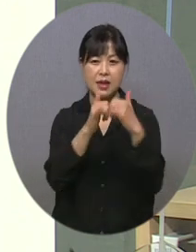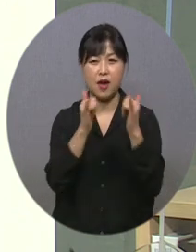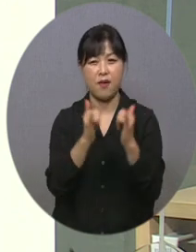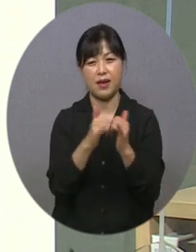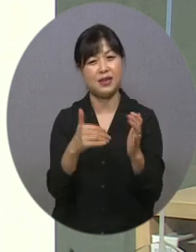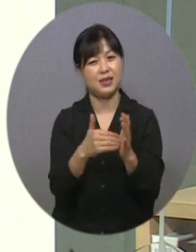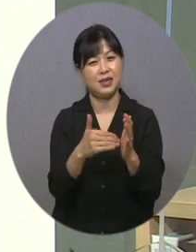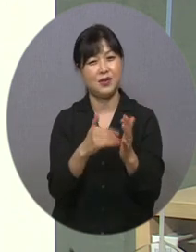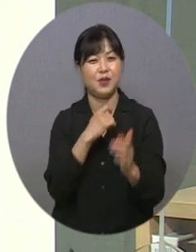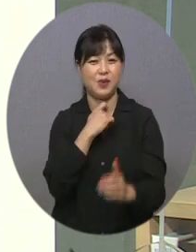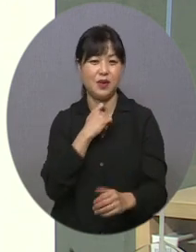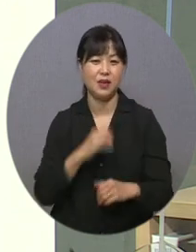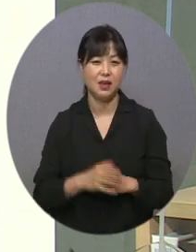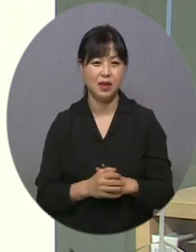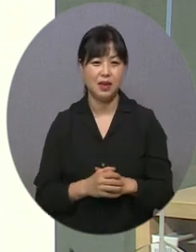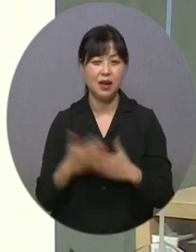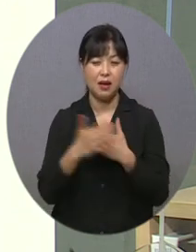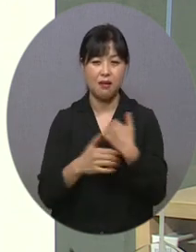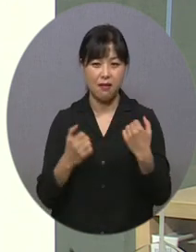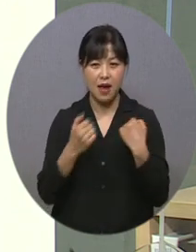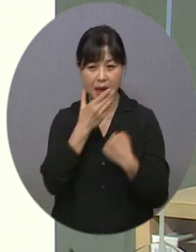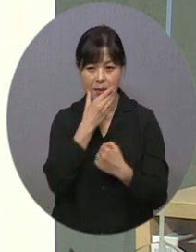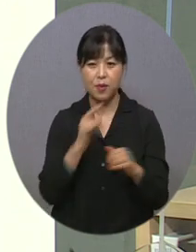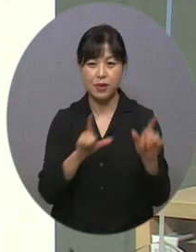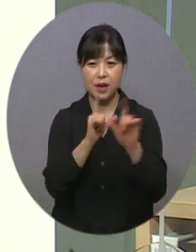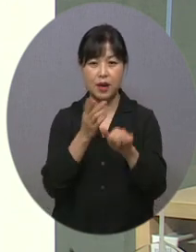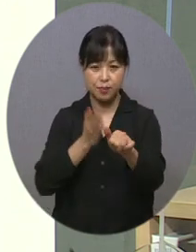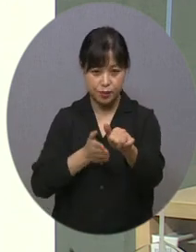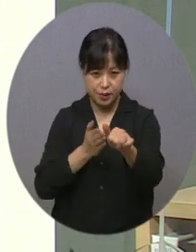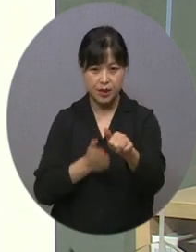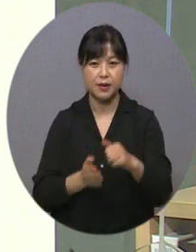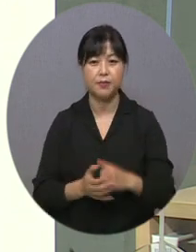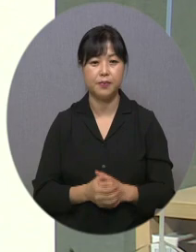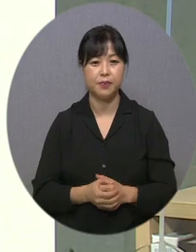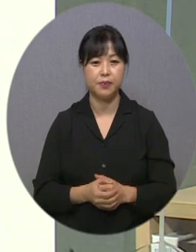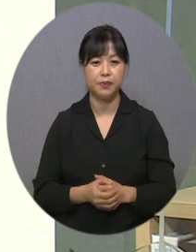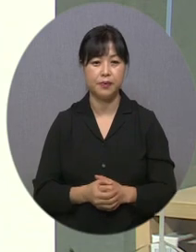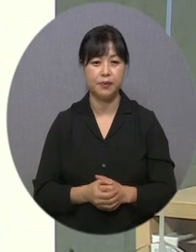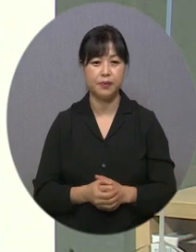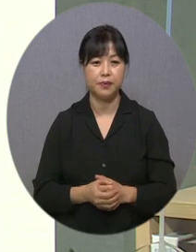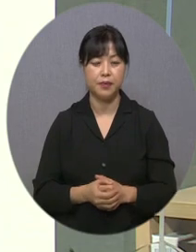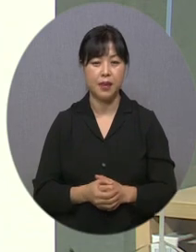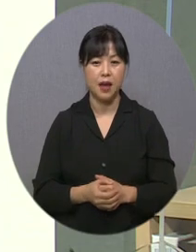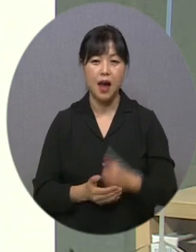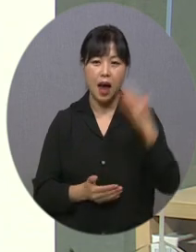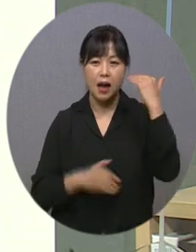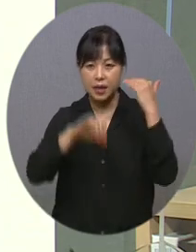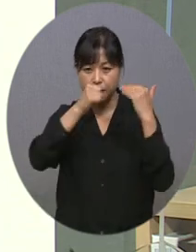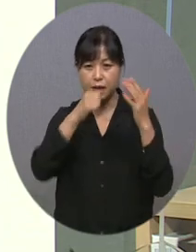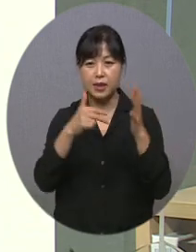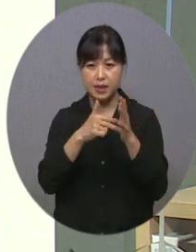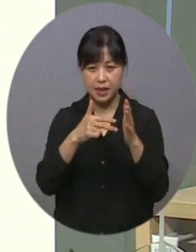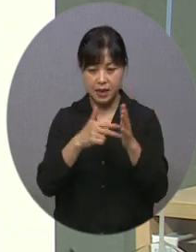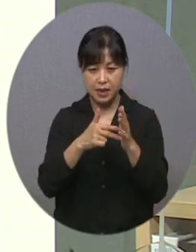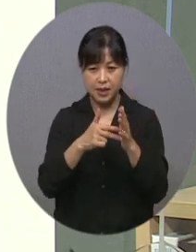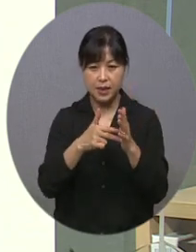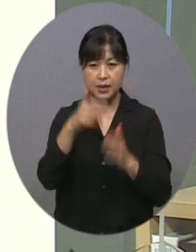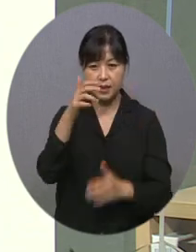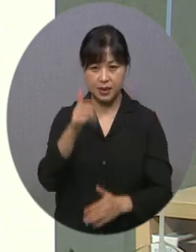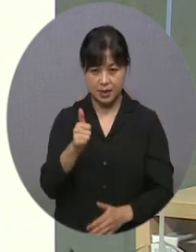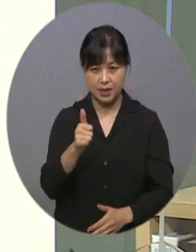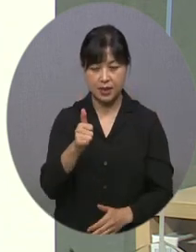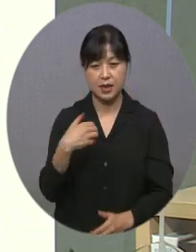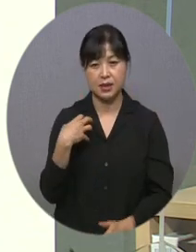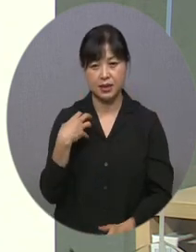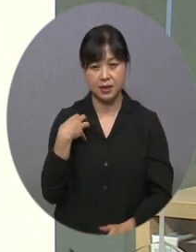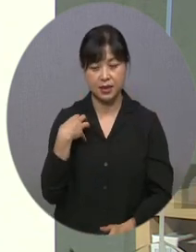건강하시고 행복한 나날을 보내시기 바랍니다. 오늘은 한 아프리카 재단 이사장을 맡고